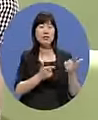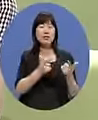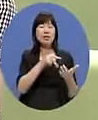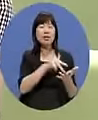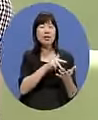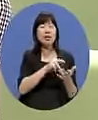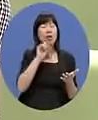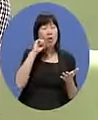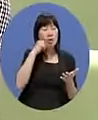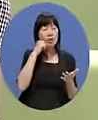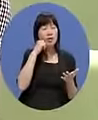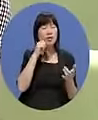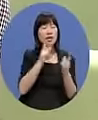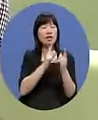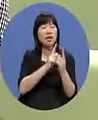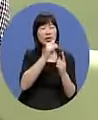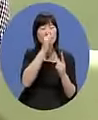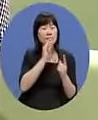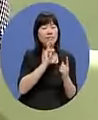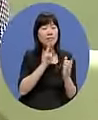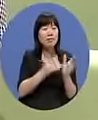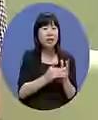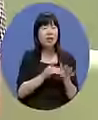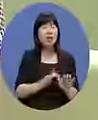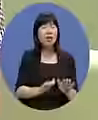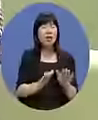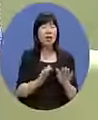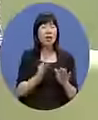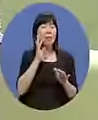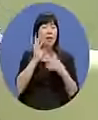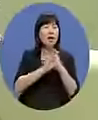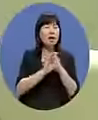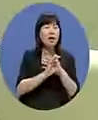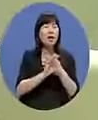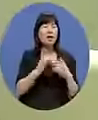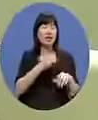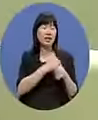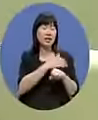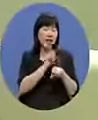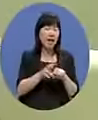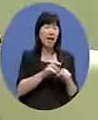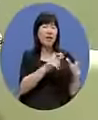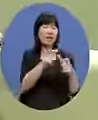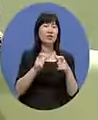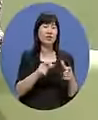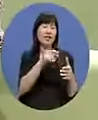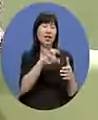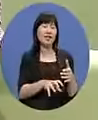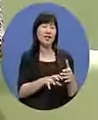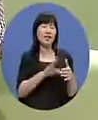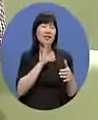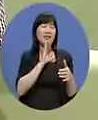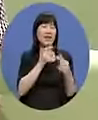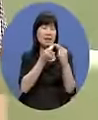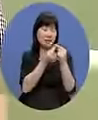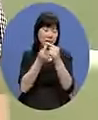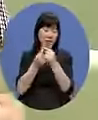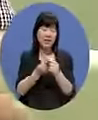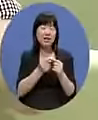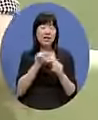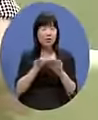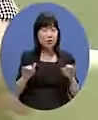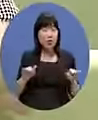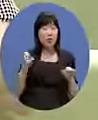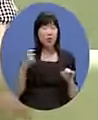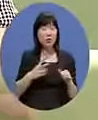부분에 상당히 좀 어려움을 지금 좀 갖고 있는데요. 네. 많이 갖고 있어. 다양한 영역에. 예. 근데 조금씩. 예, 조금씩